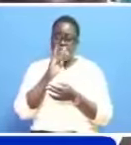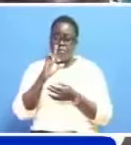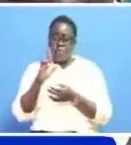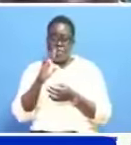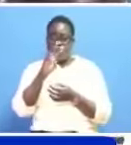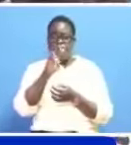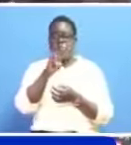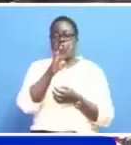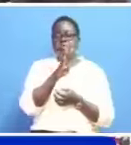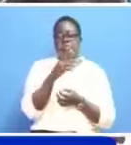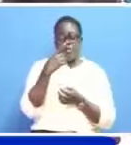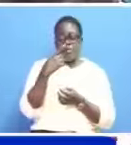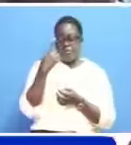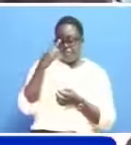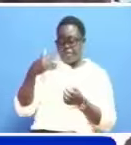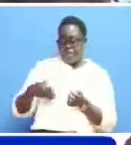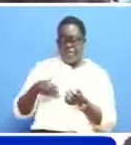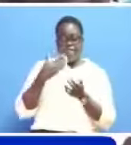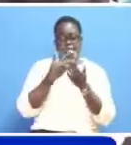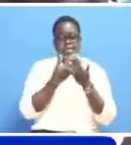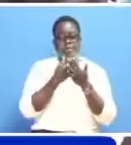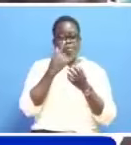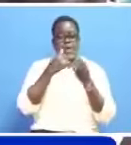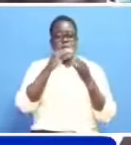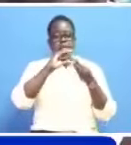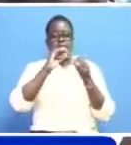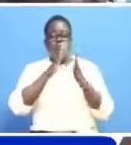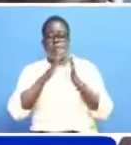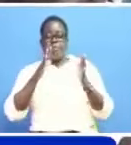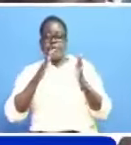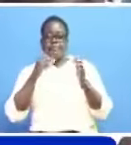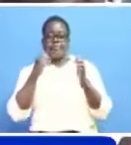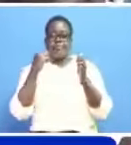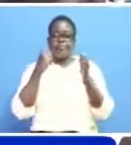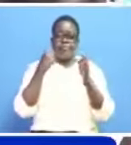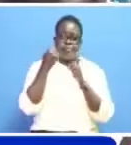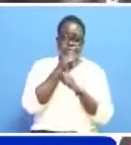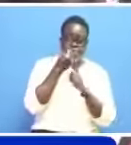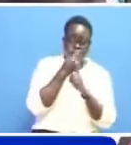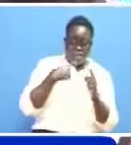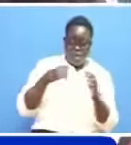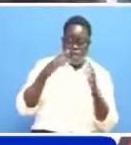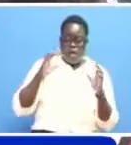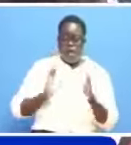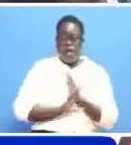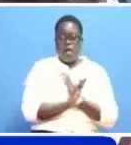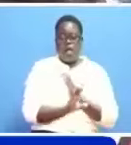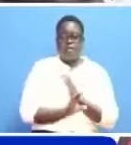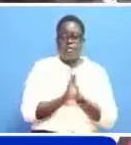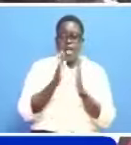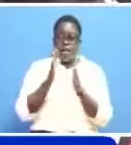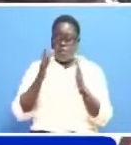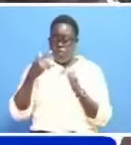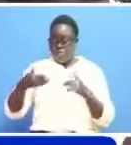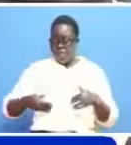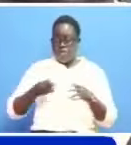kwa vijana pongezi kwa kujitokeza kwa wengi ili kupigania nchi yetu, haswa